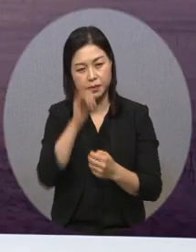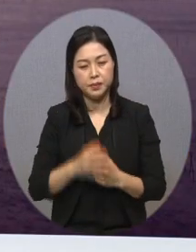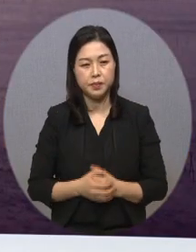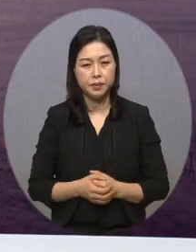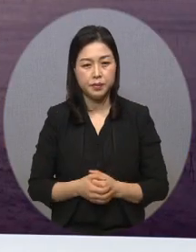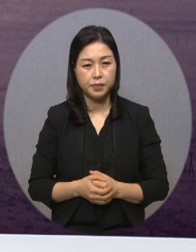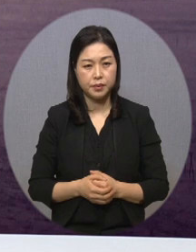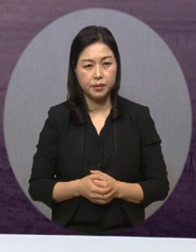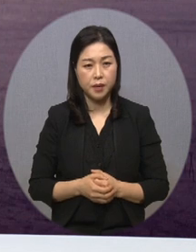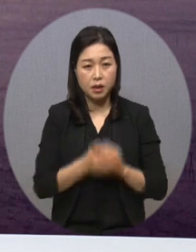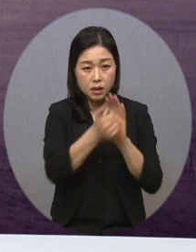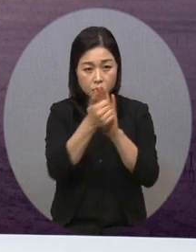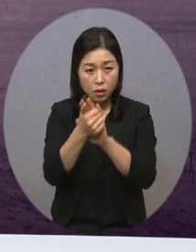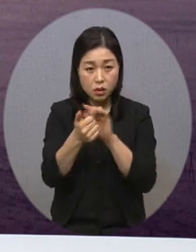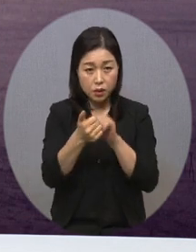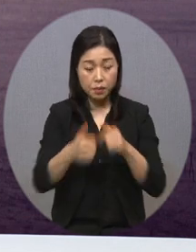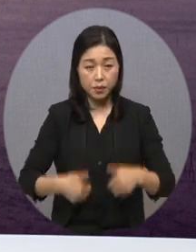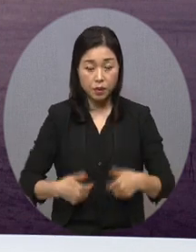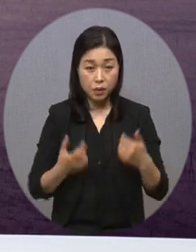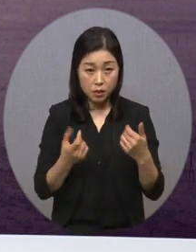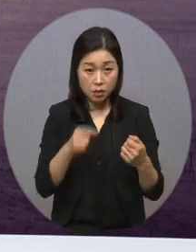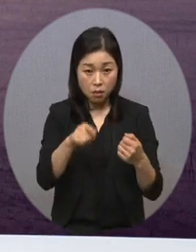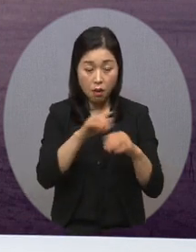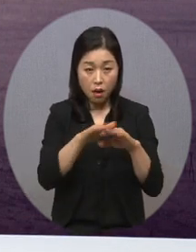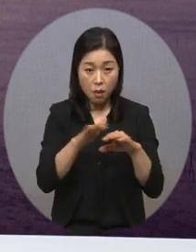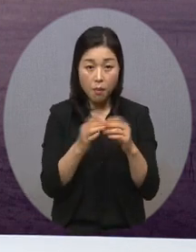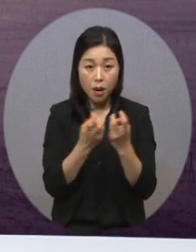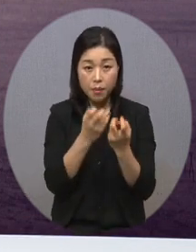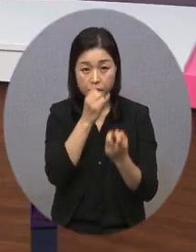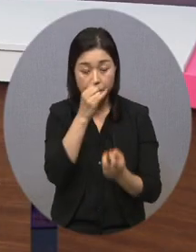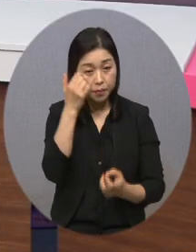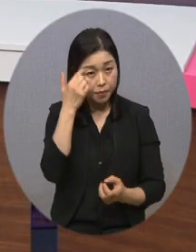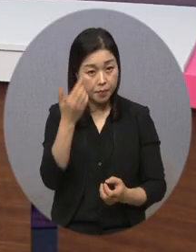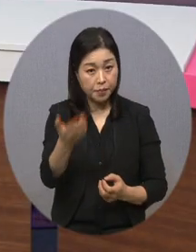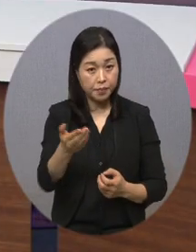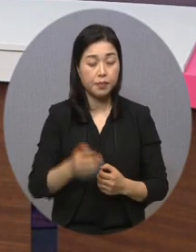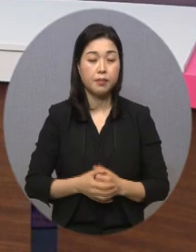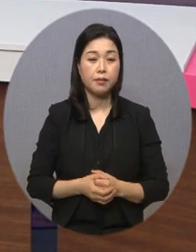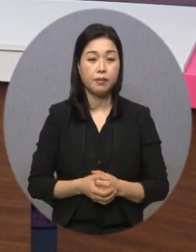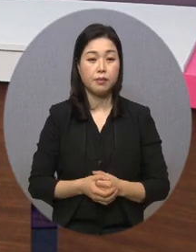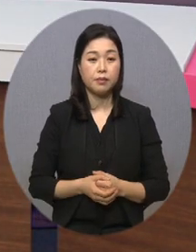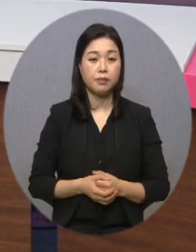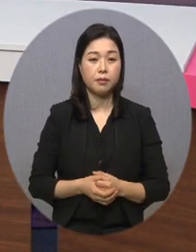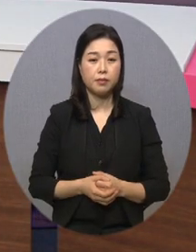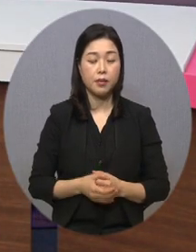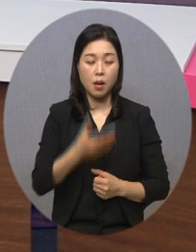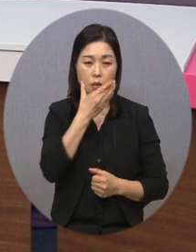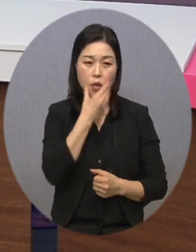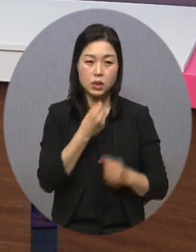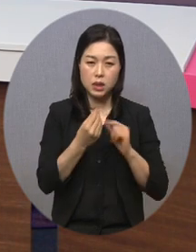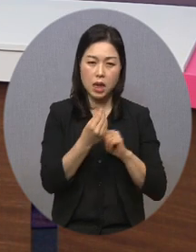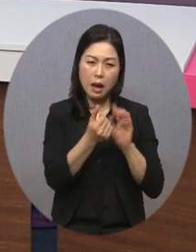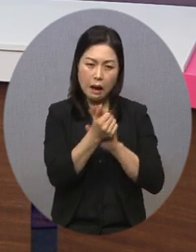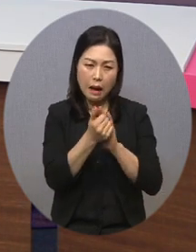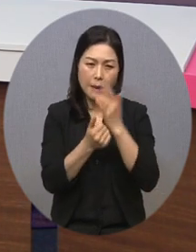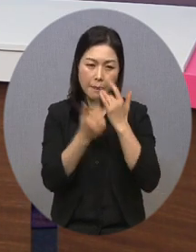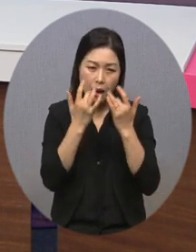아무래도 이에 따른 지원이 필요할 것 같아요. 예. 대책은 있나요? 사실은 복지 사각지대라고